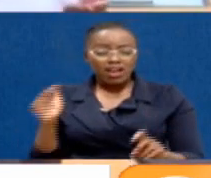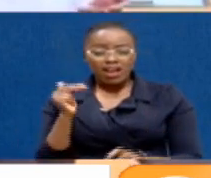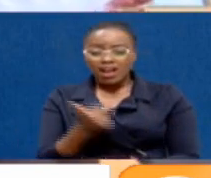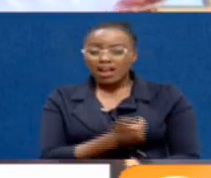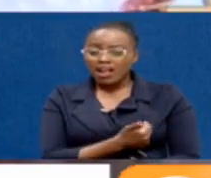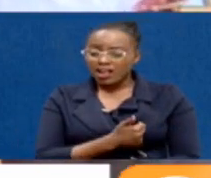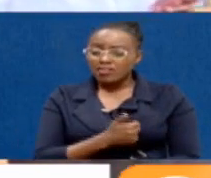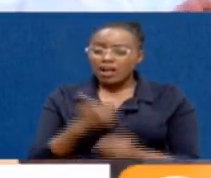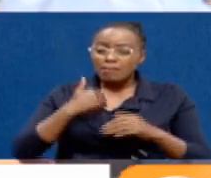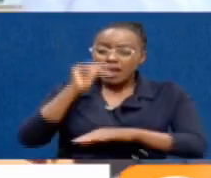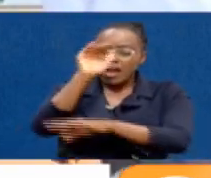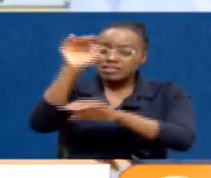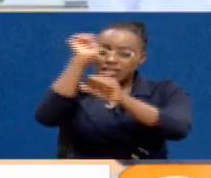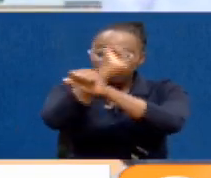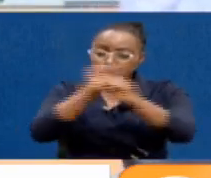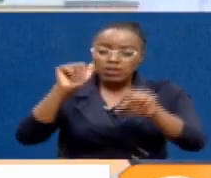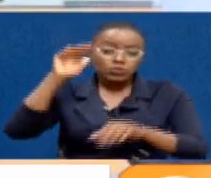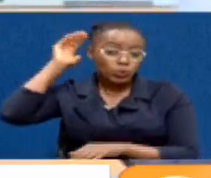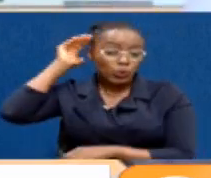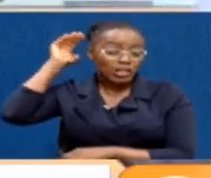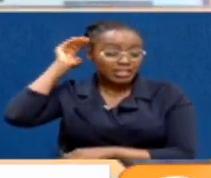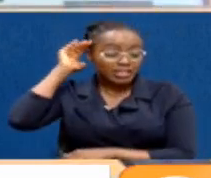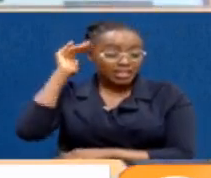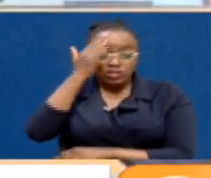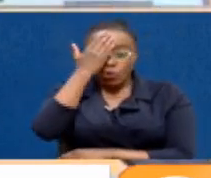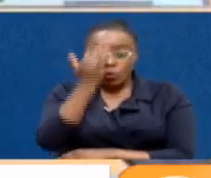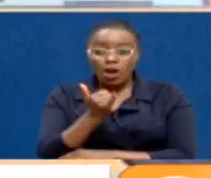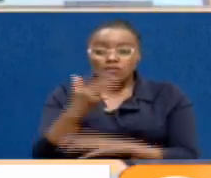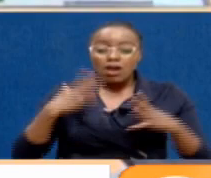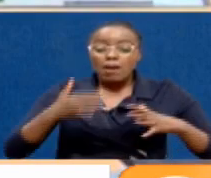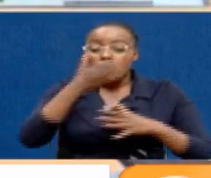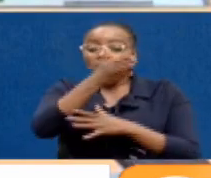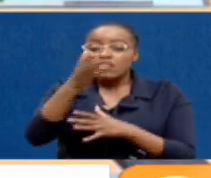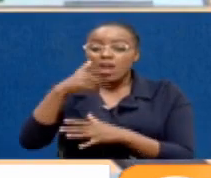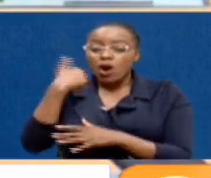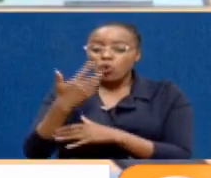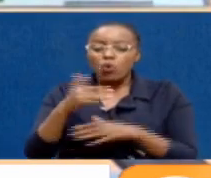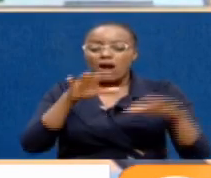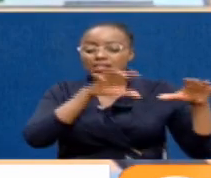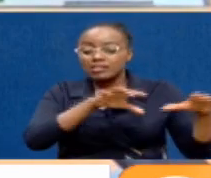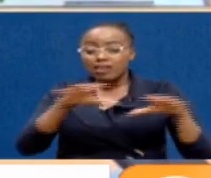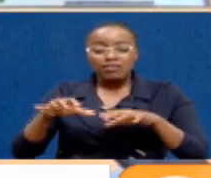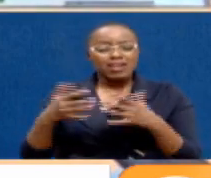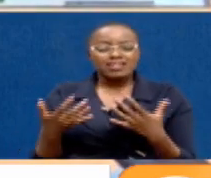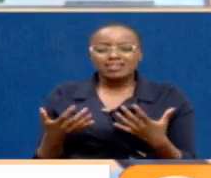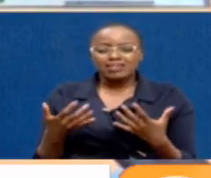tuna mimi naomba President asikie hii maneno, kwa sababu kuna watu wanaangamizwa bure.